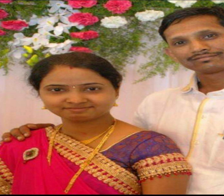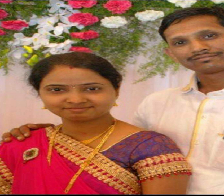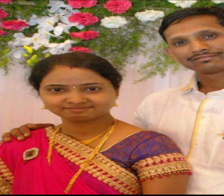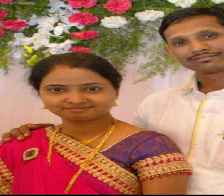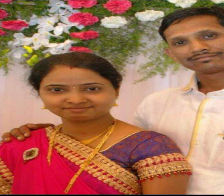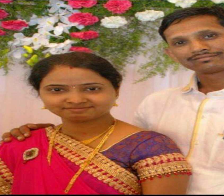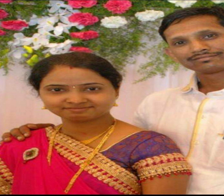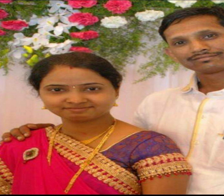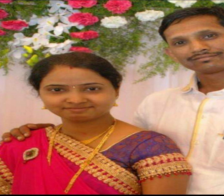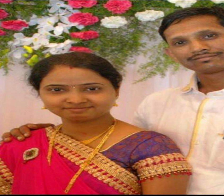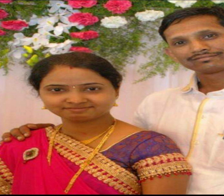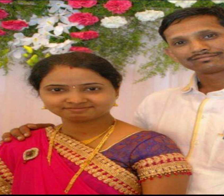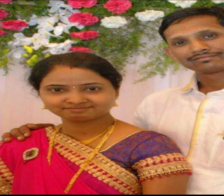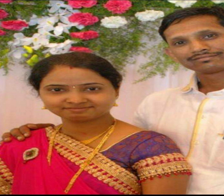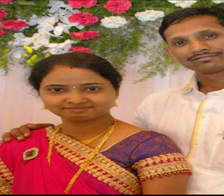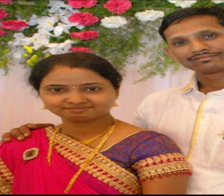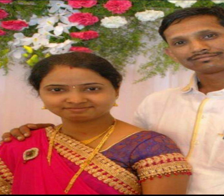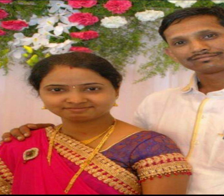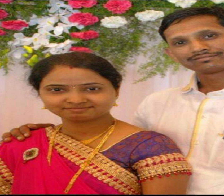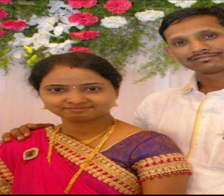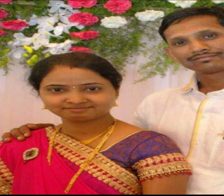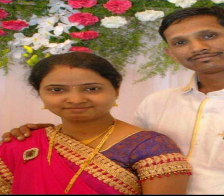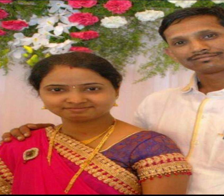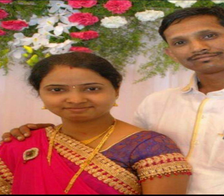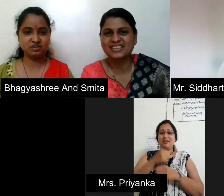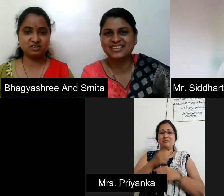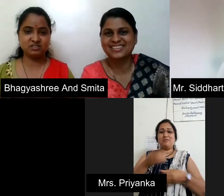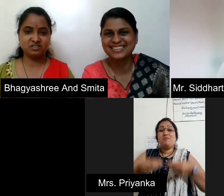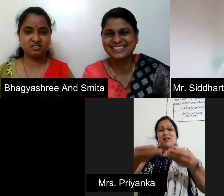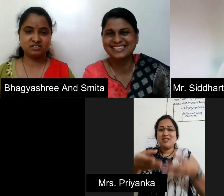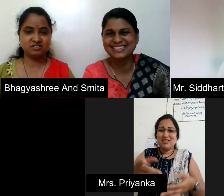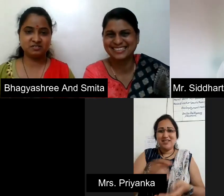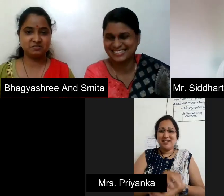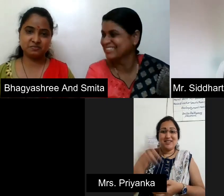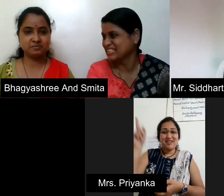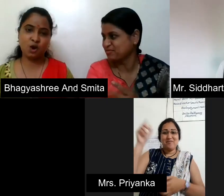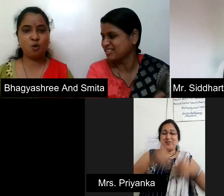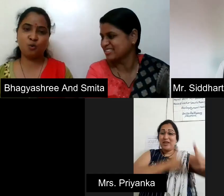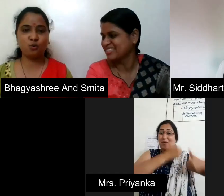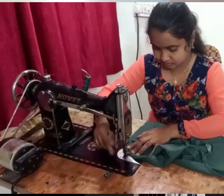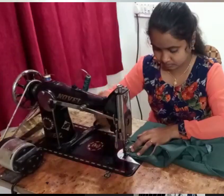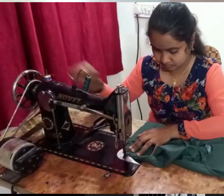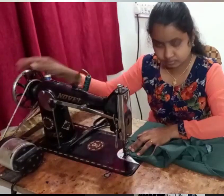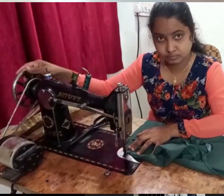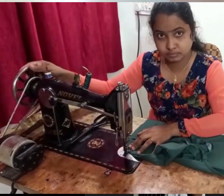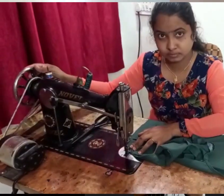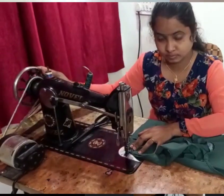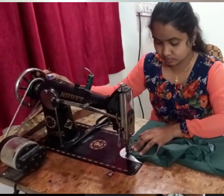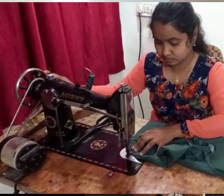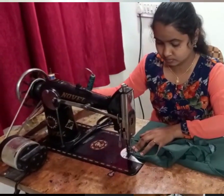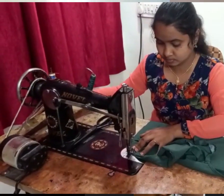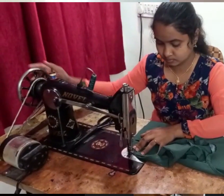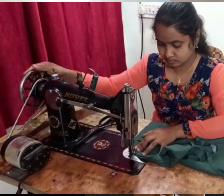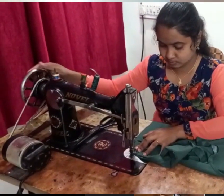वेस्टेज ऑफ यूजेस में, बहुत अच्छे उन्होंने प्रेजेंट किया था। क्या बात है, क्या बात है, पूरे इसने, पूरे